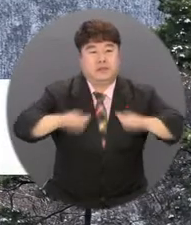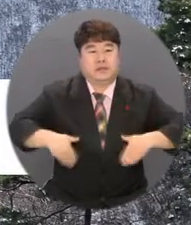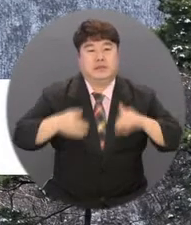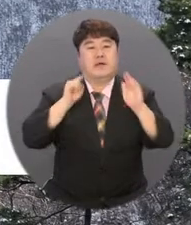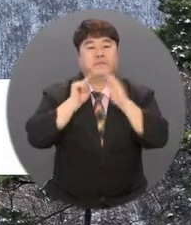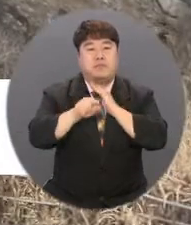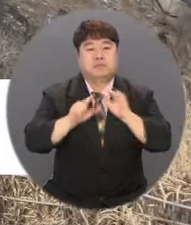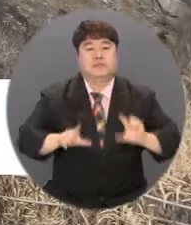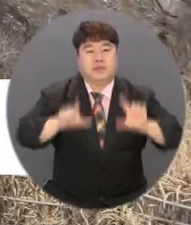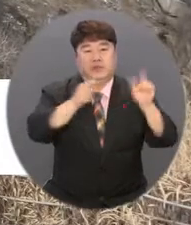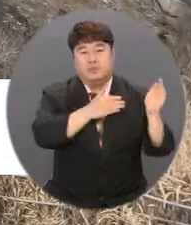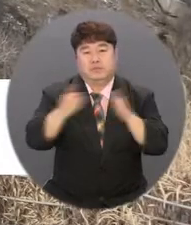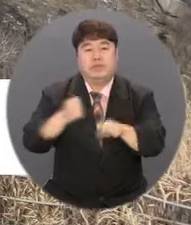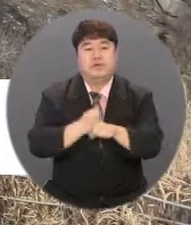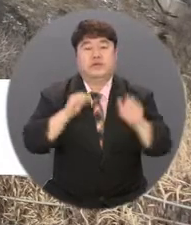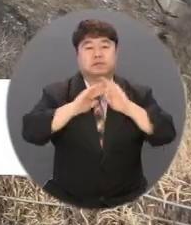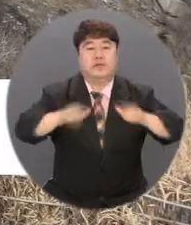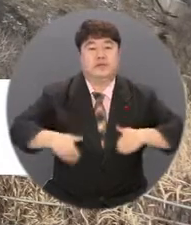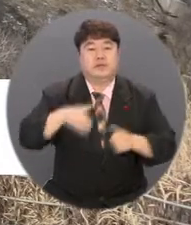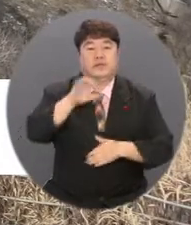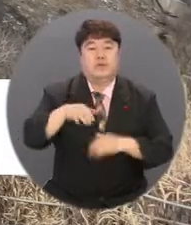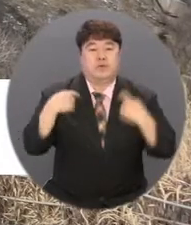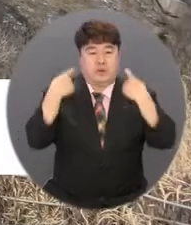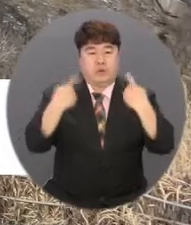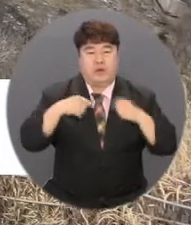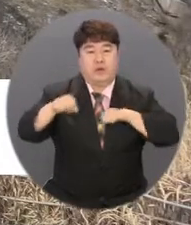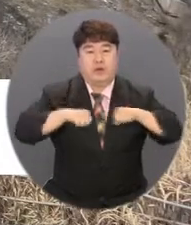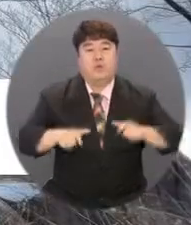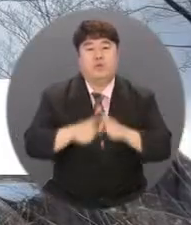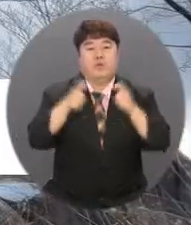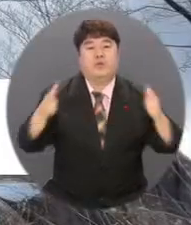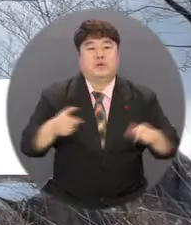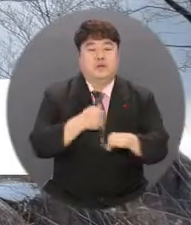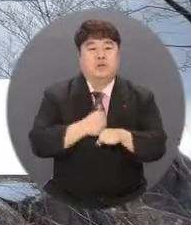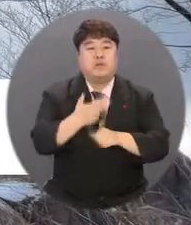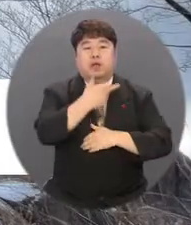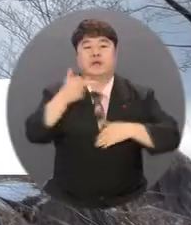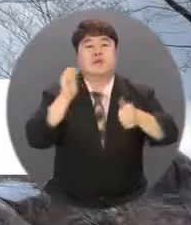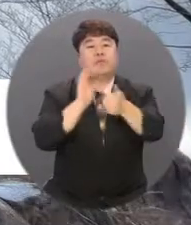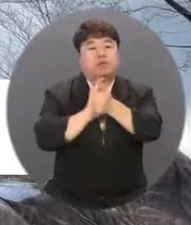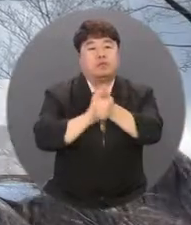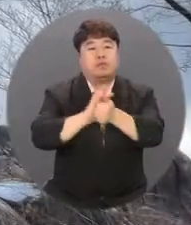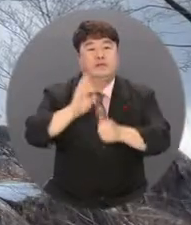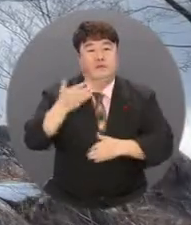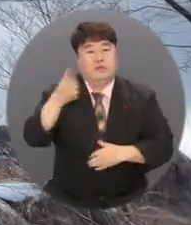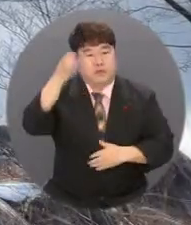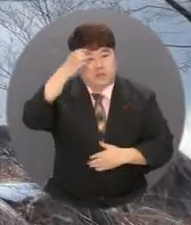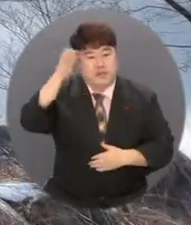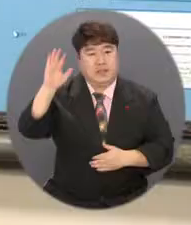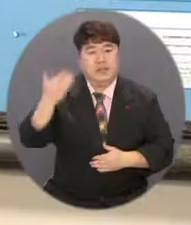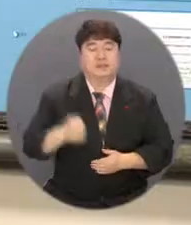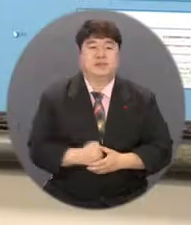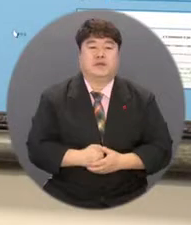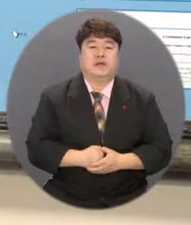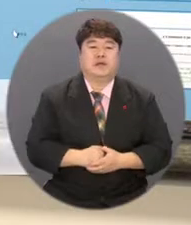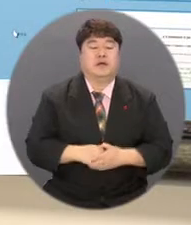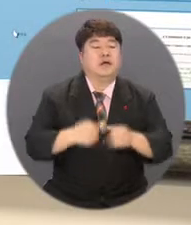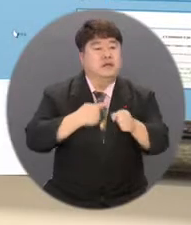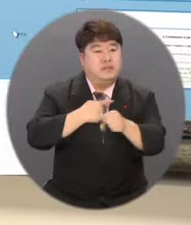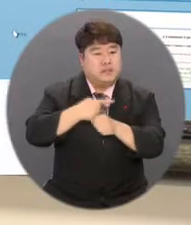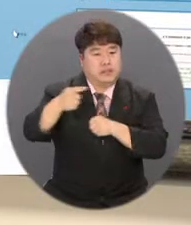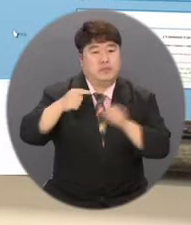방문의 해를 준비하고 있는 전라남도의 관광 활성화에도 큰 보탬이 될 것으로 기대됩니다.